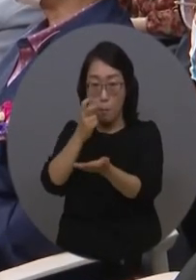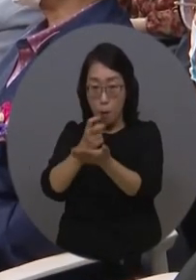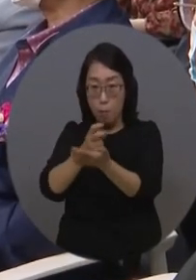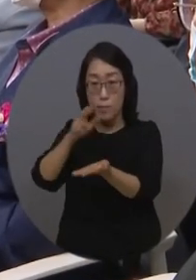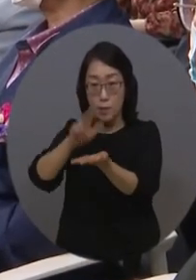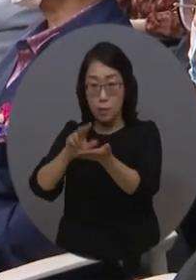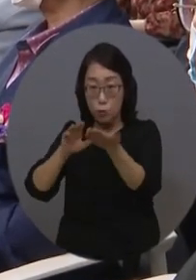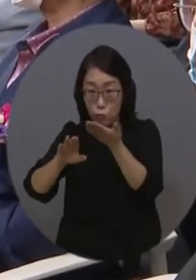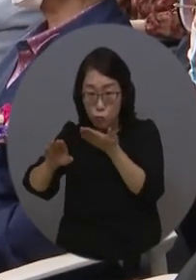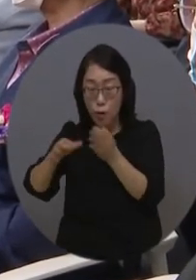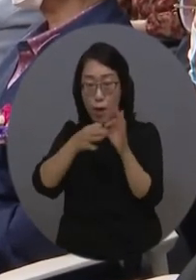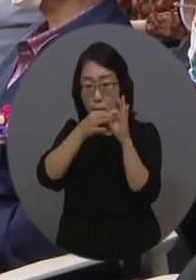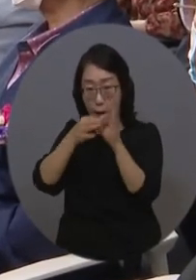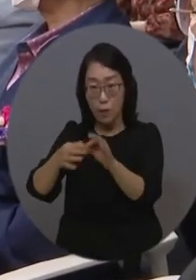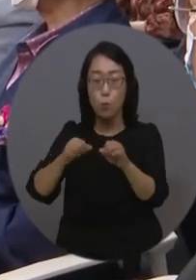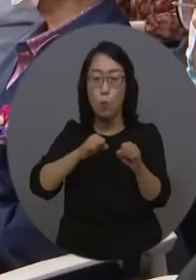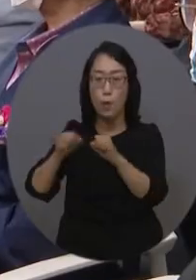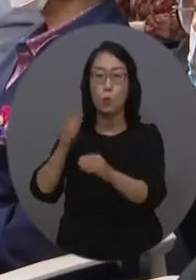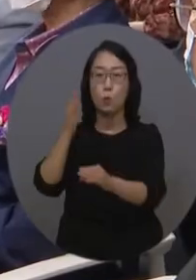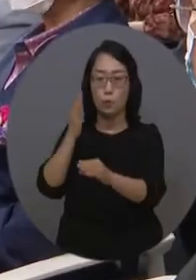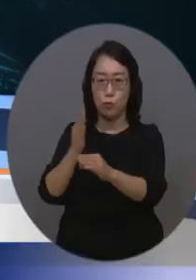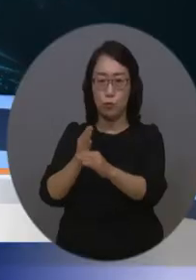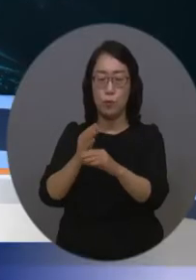조치에 발빠르게 대응하고 있습니다.